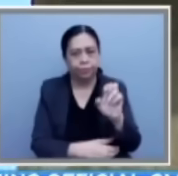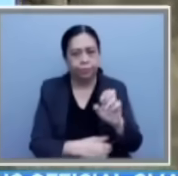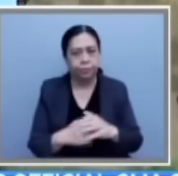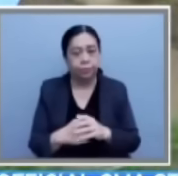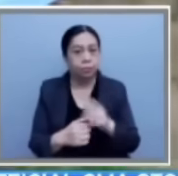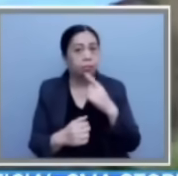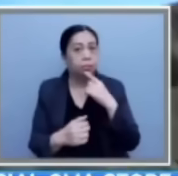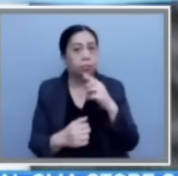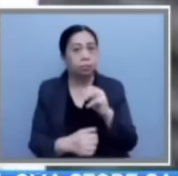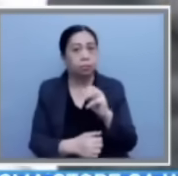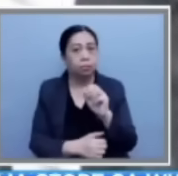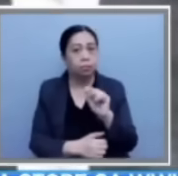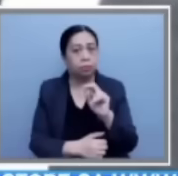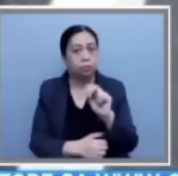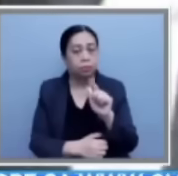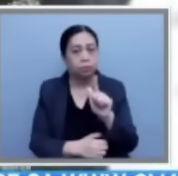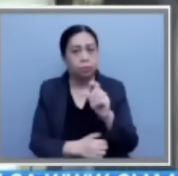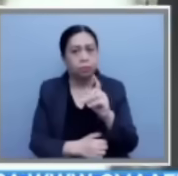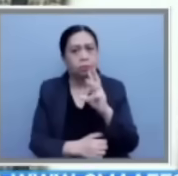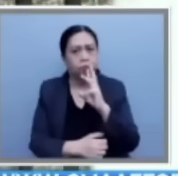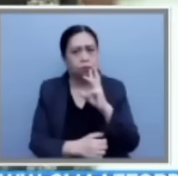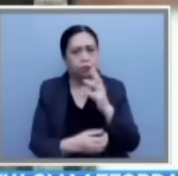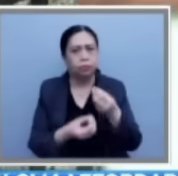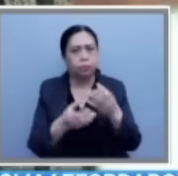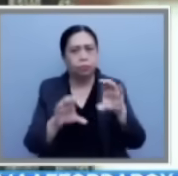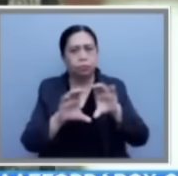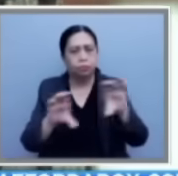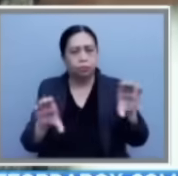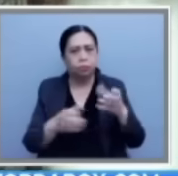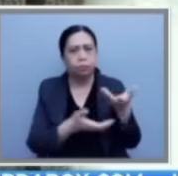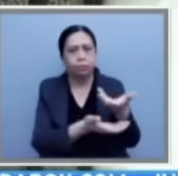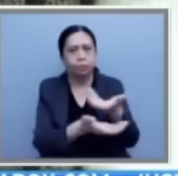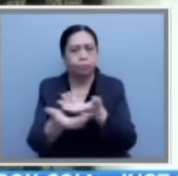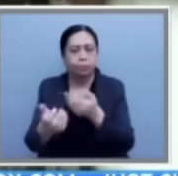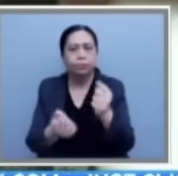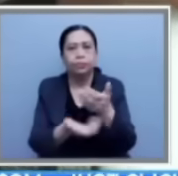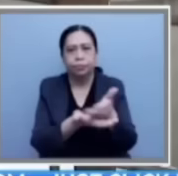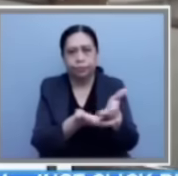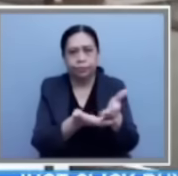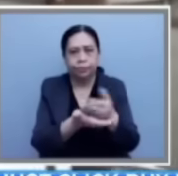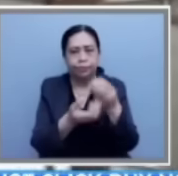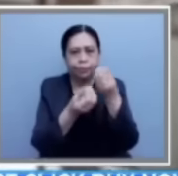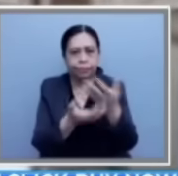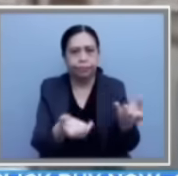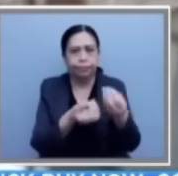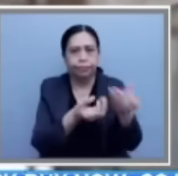Maynila May mga water tanker na magiikot sa affected areas para magsupply ng